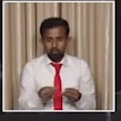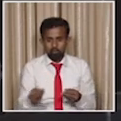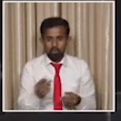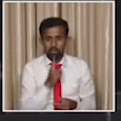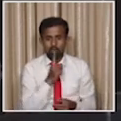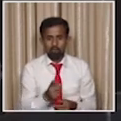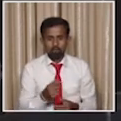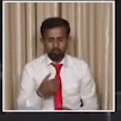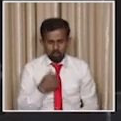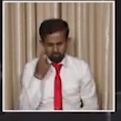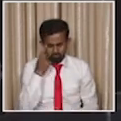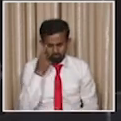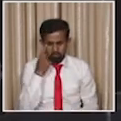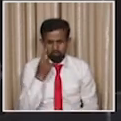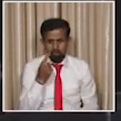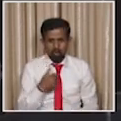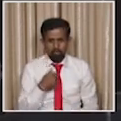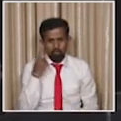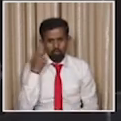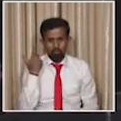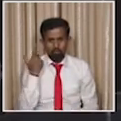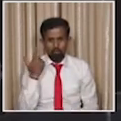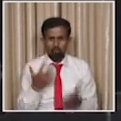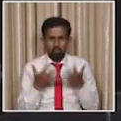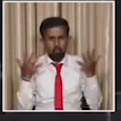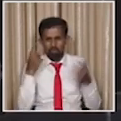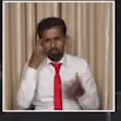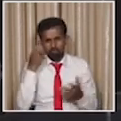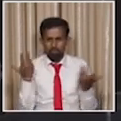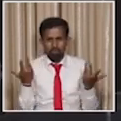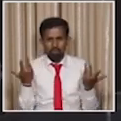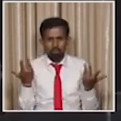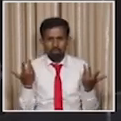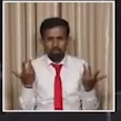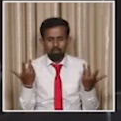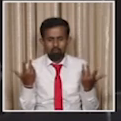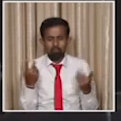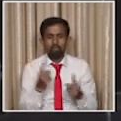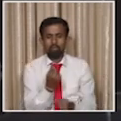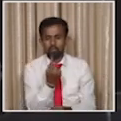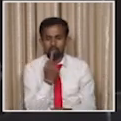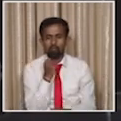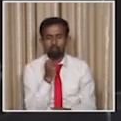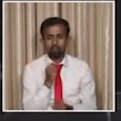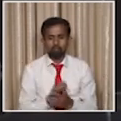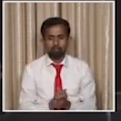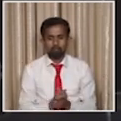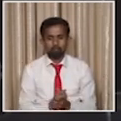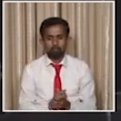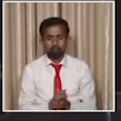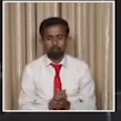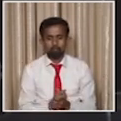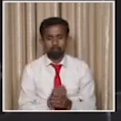මේ මට මතක විදියට අපි හිතුවේ නෑ මේක මෙච්චර ලොකු දෙයක් වෙයි කියලා. එතකොට ඒකේ මොකද අර්ථකථනය වෙන්නේ? අනිත් එක තමයි